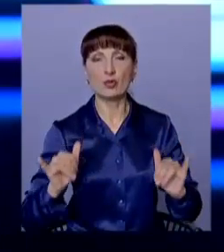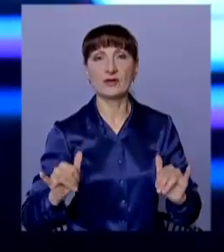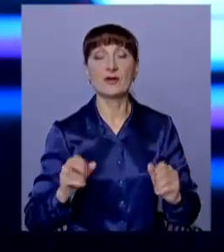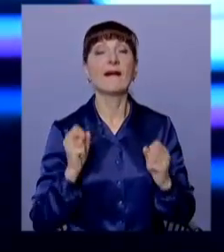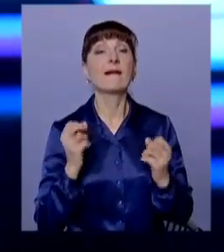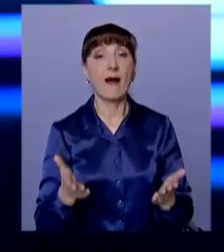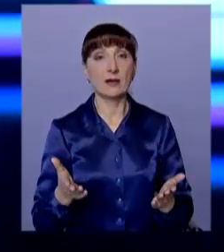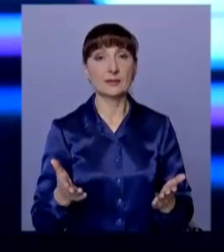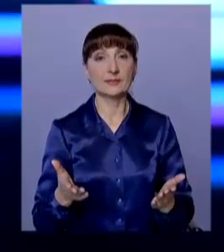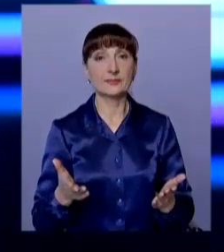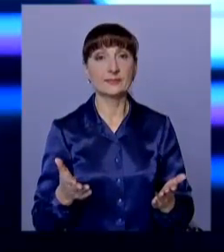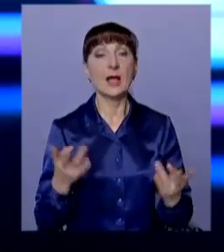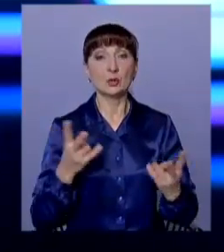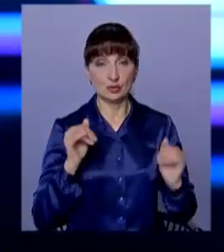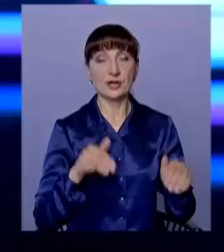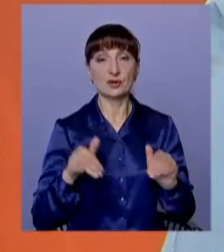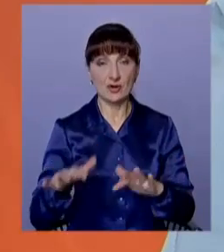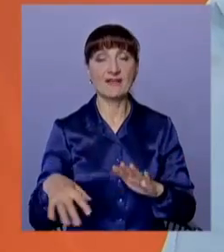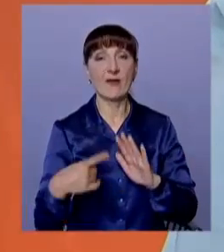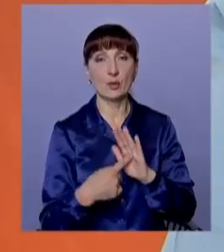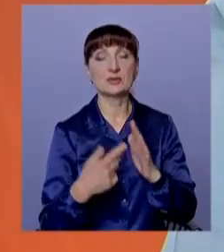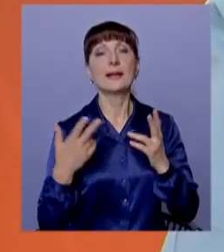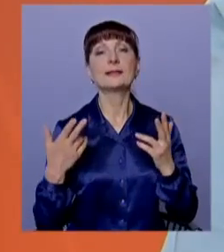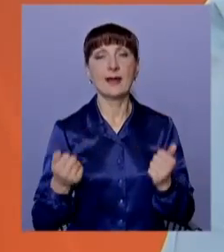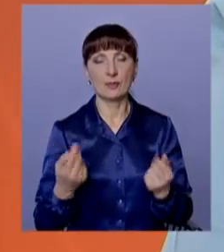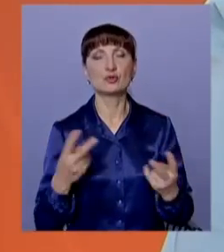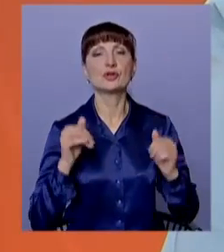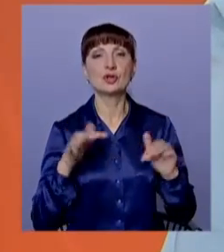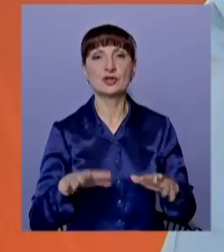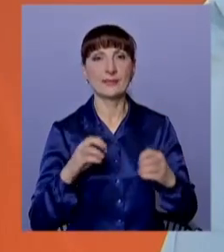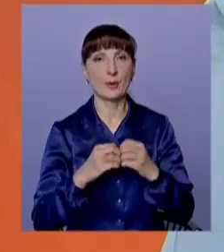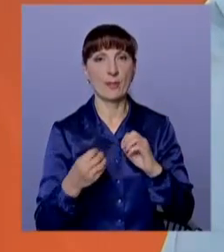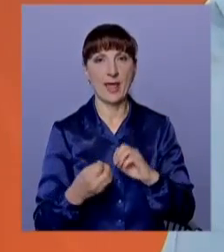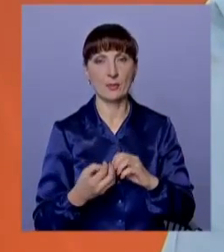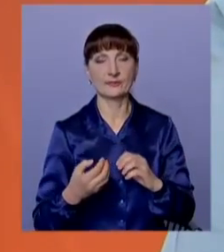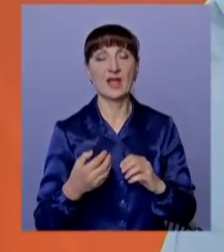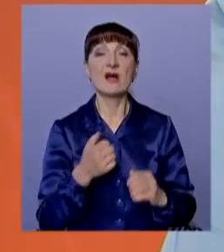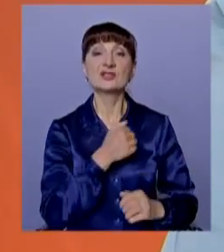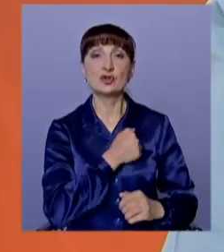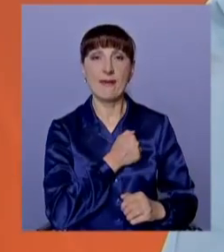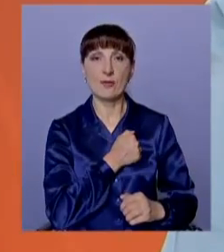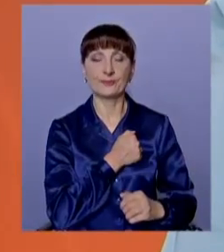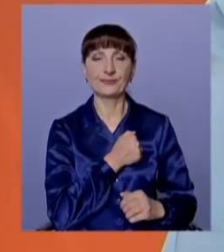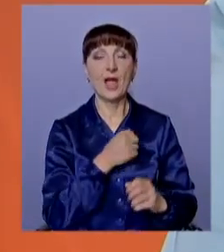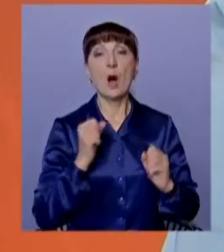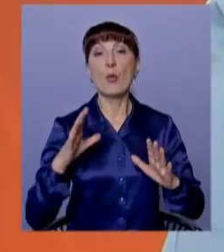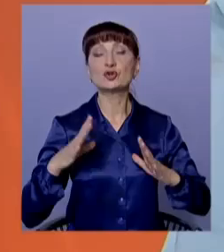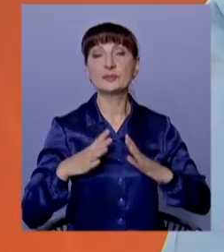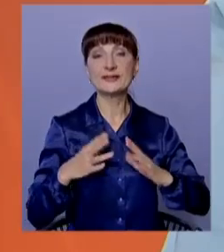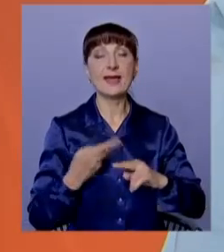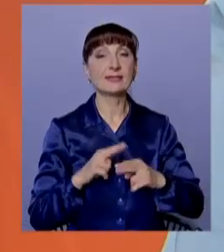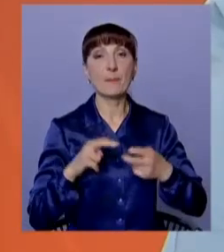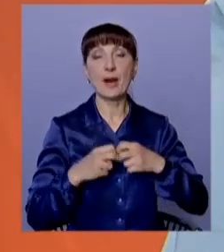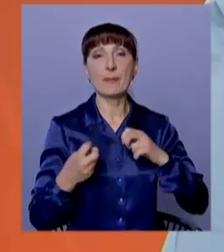и здесь, наверное, да, нужно решать этот вопрос. Да, надо решать проблему престижа учителя, к сожалению. Но, может быть, эта